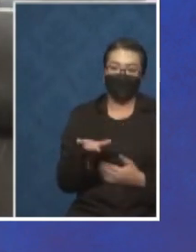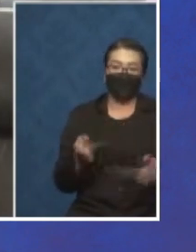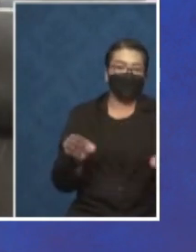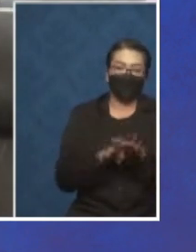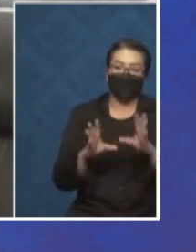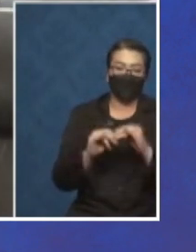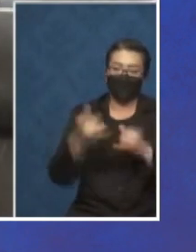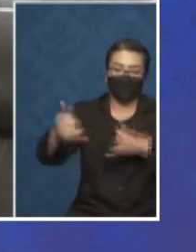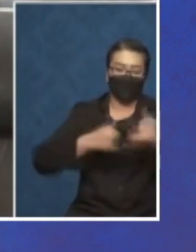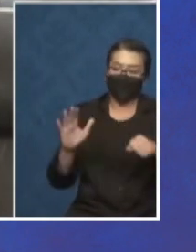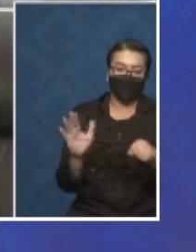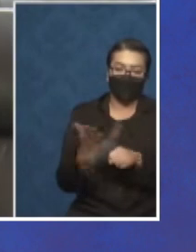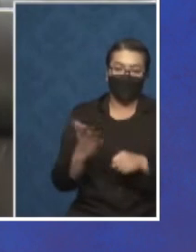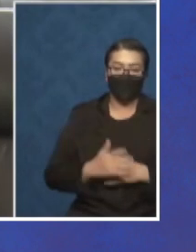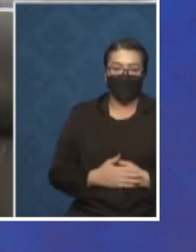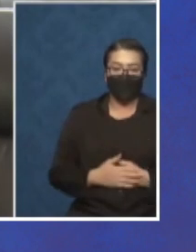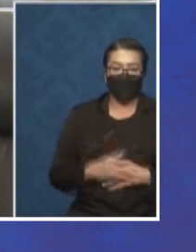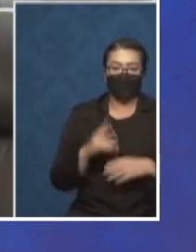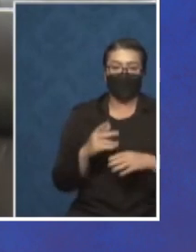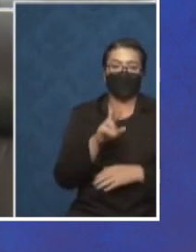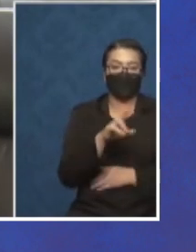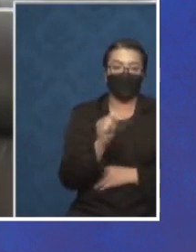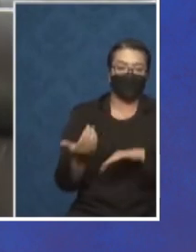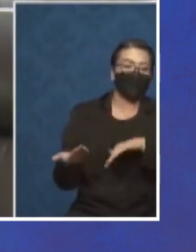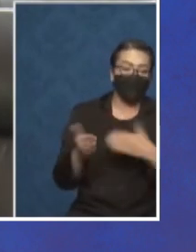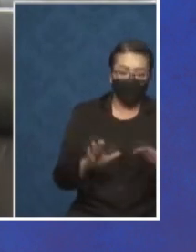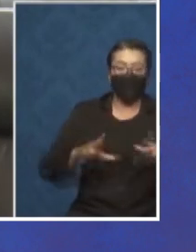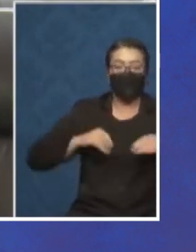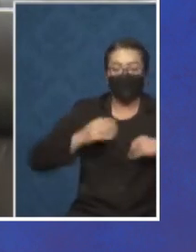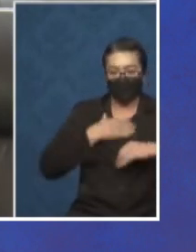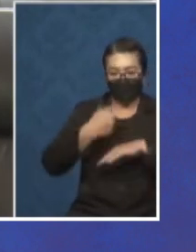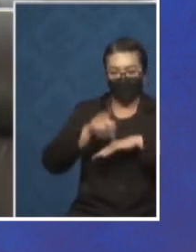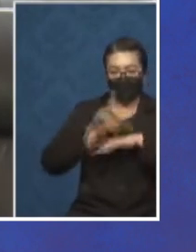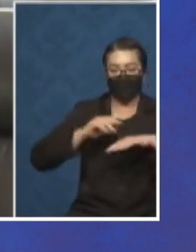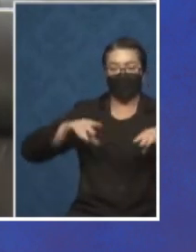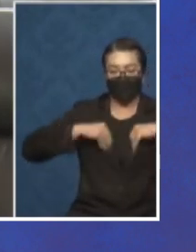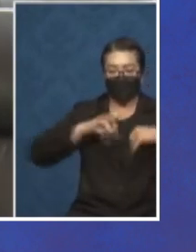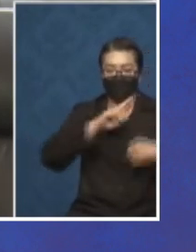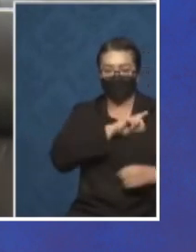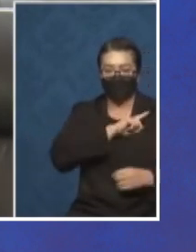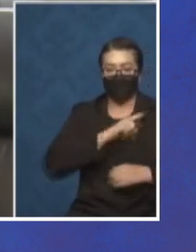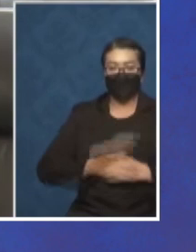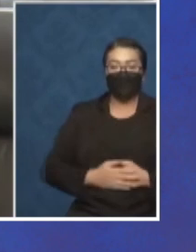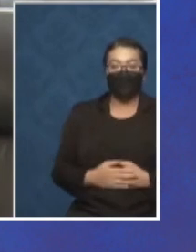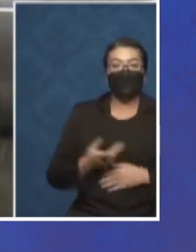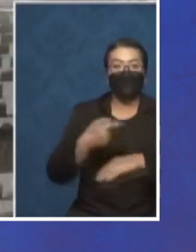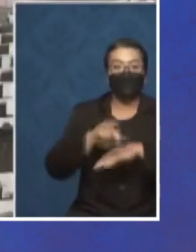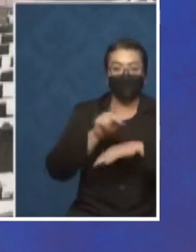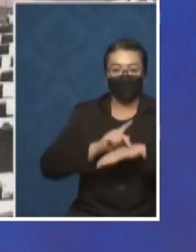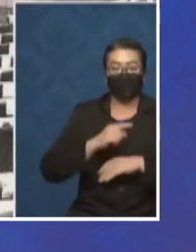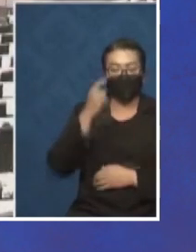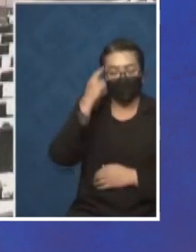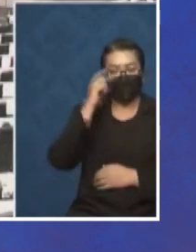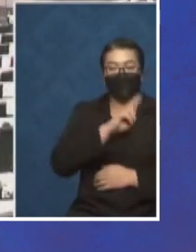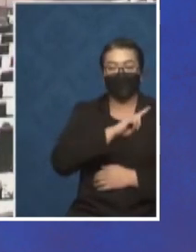ดงตน ครับ ที่เรื่องพรบภาษีสัมภาษมิตรตอนวันแรกเลยวันพฤหัสจอนใช่ไหม พฤหัส วันพฤหัสมันคือล่ม2วันเลยติ